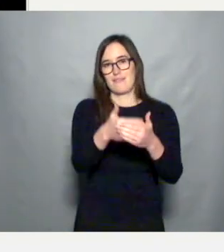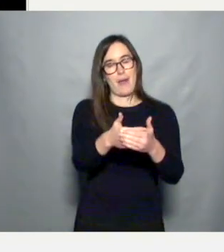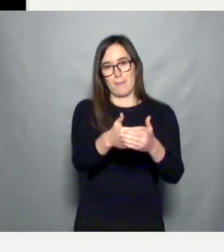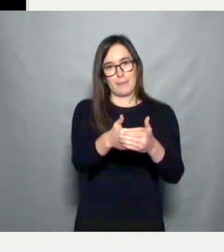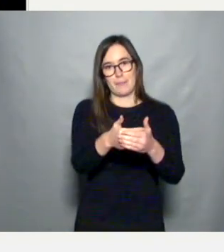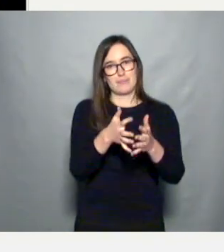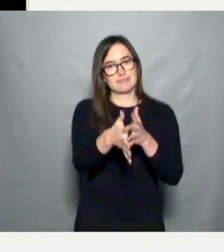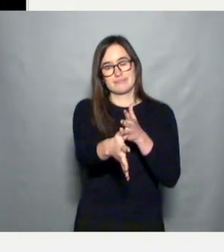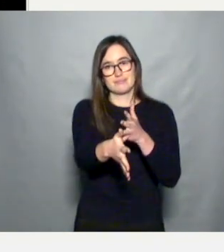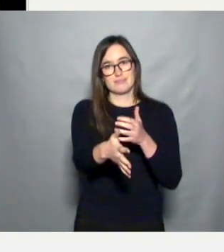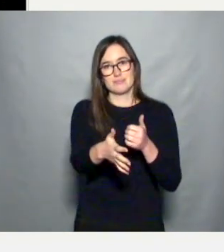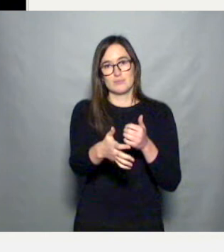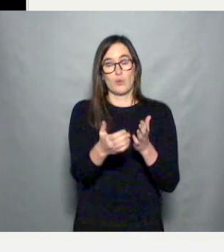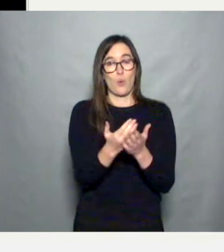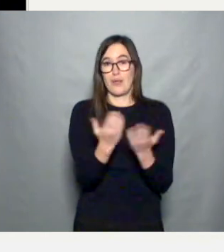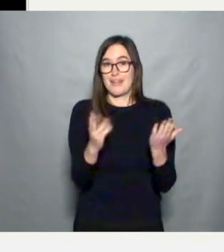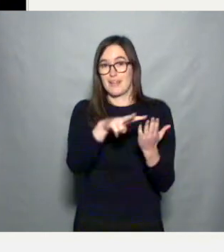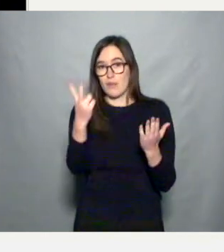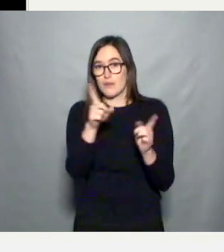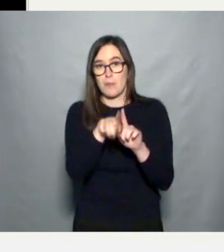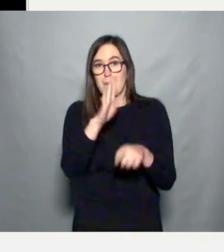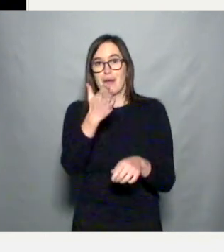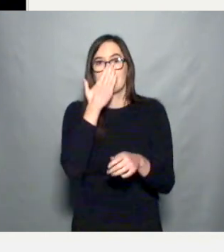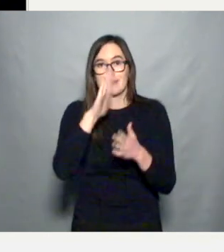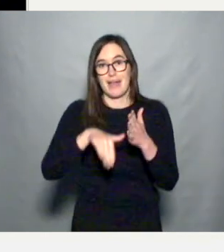Och att ingen är mer ledsen för det än jag.